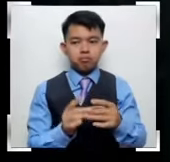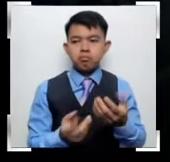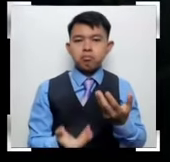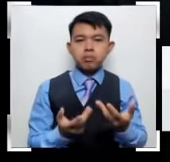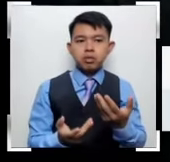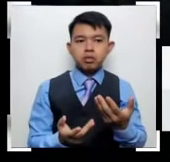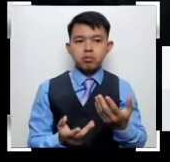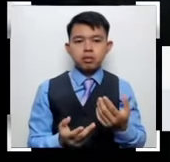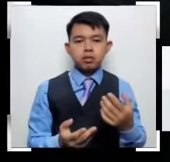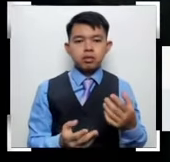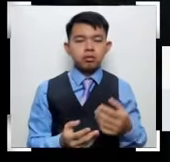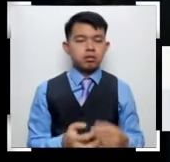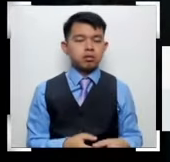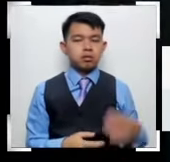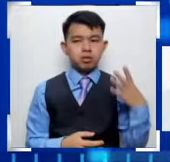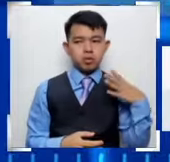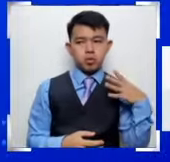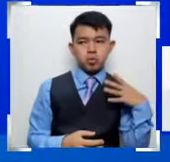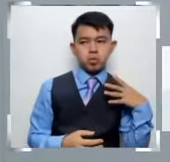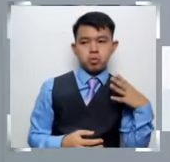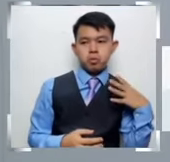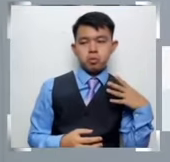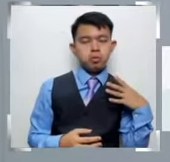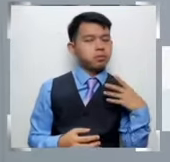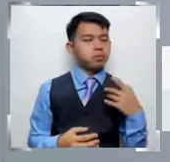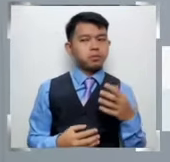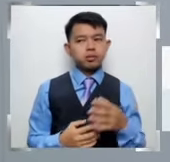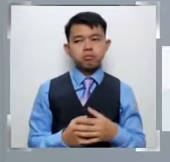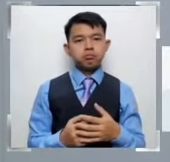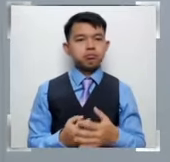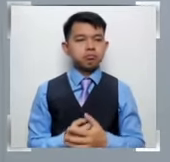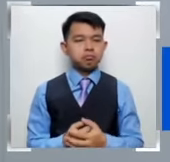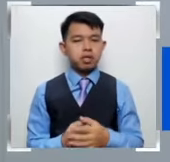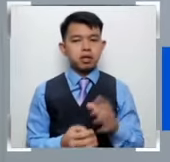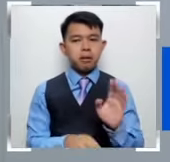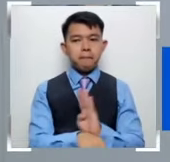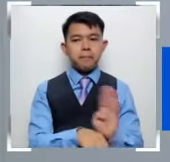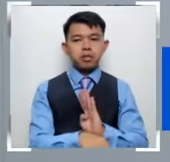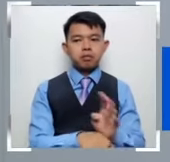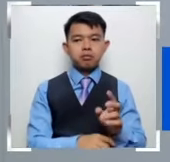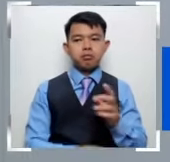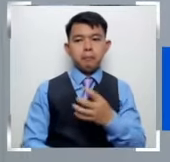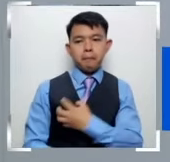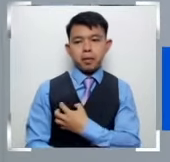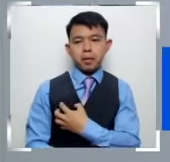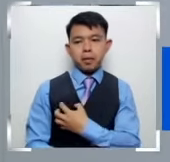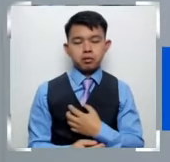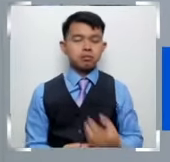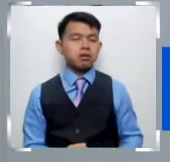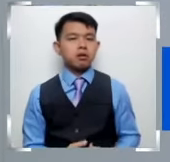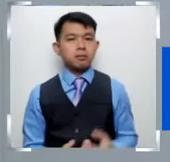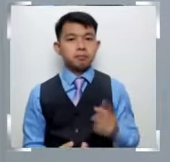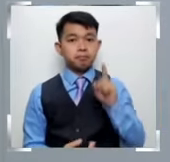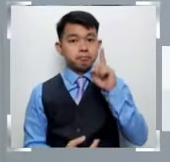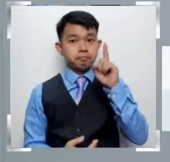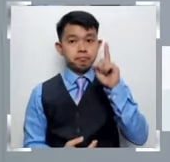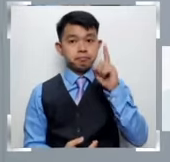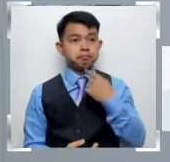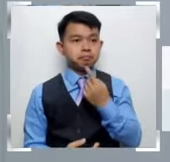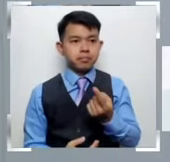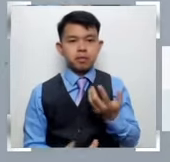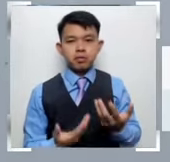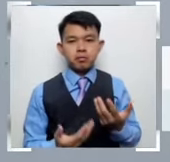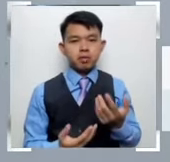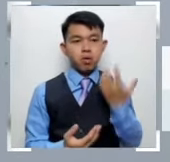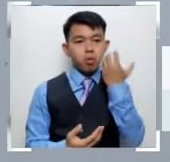sa iba't ibang lugar ngayong Semana Santa. Nagkulang tayo ng tao. Kaya yun siguro, nakita nila pagod na itong pulis na to, pwede